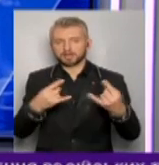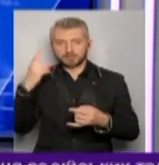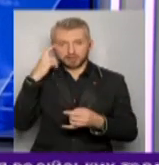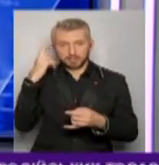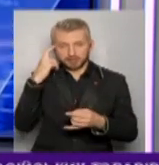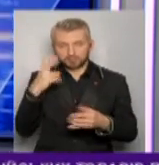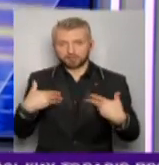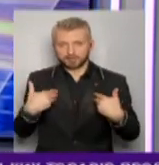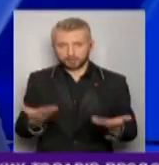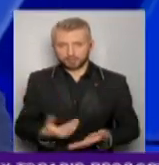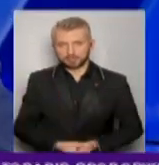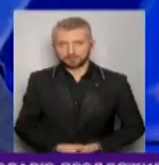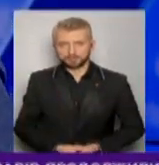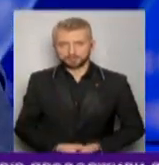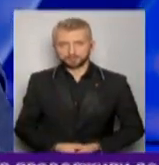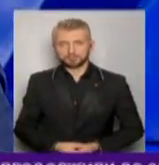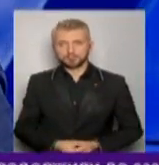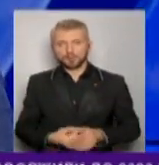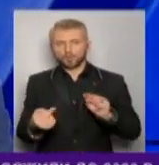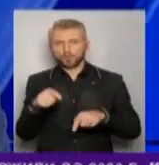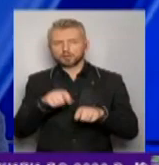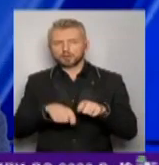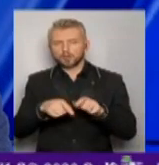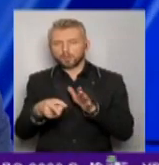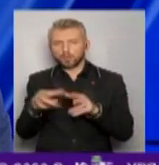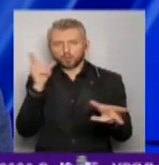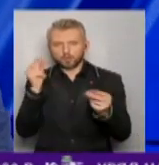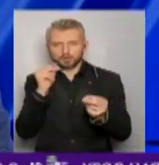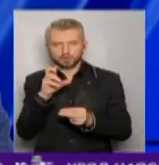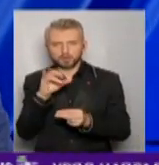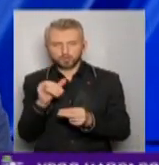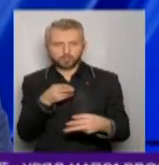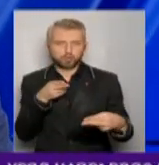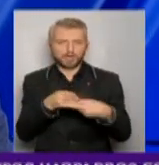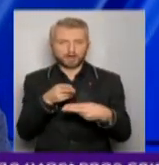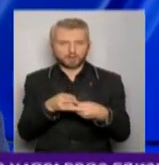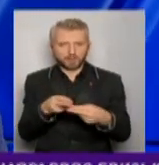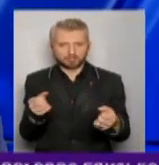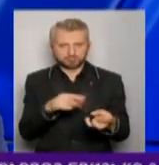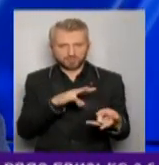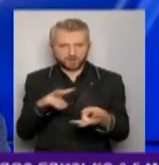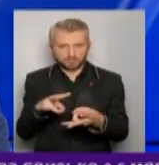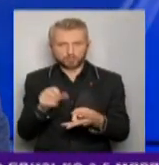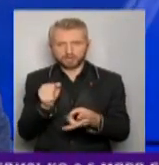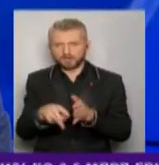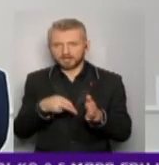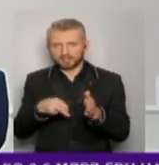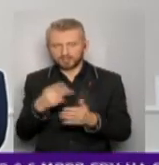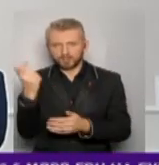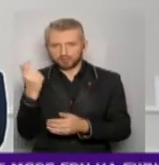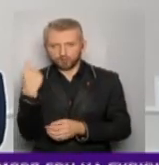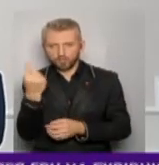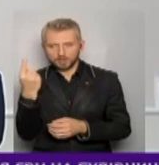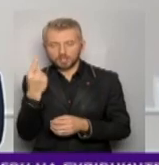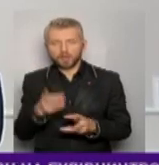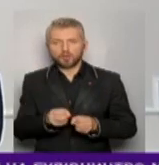студії Олекса Кіпкала. Контррозвідка СБУ попередила диверсію на залізниці в Харківській області. Злочин готувало так зване Міністерство